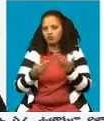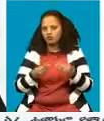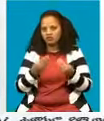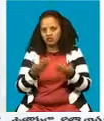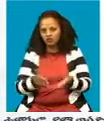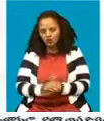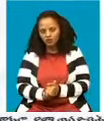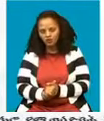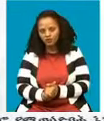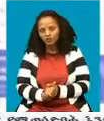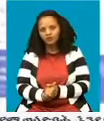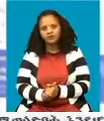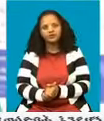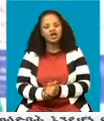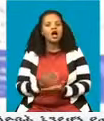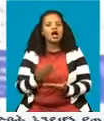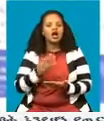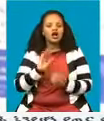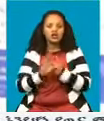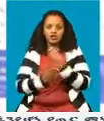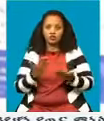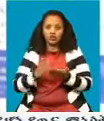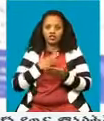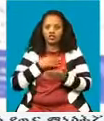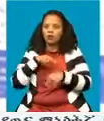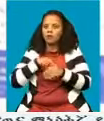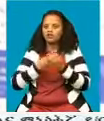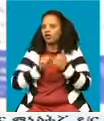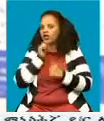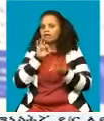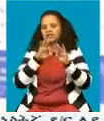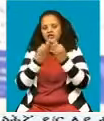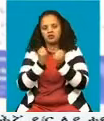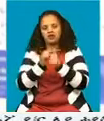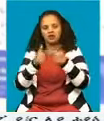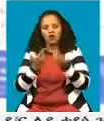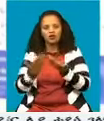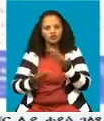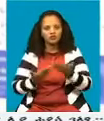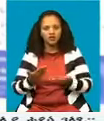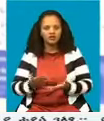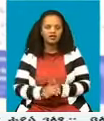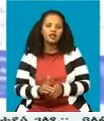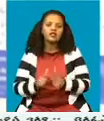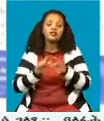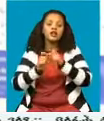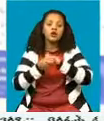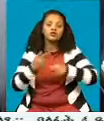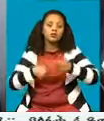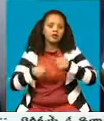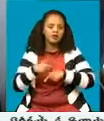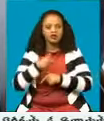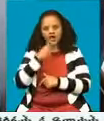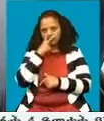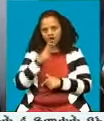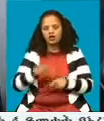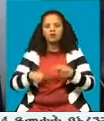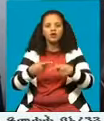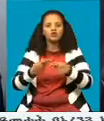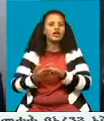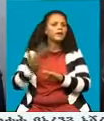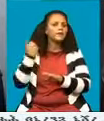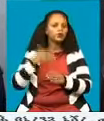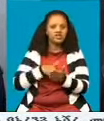ይሰጣሉ። አገልግሎታችንን ተቋም ላይ ብቻ ሳይሆን ቤተሰብ ጋር ሄዶ ማገልገል ትልቅ ለውጥ እንደሚያመጣ አይተናል። በሂደቱ